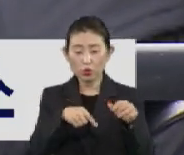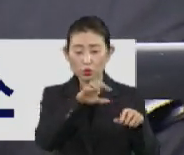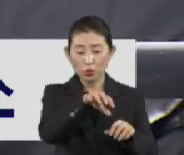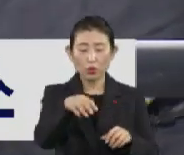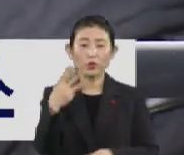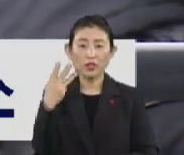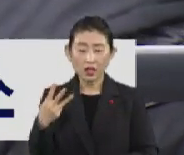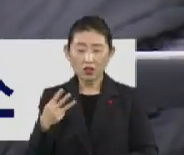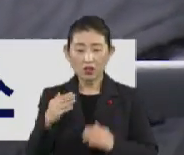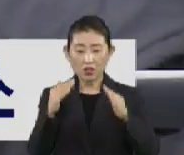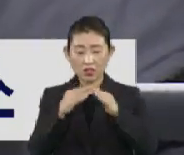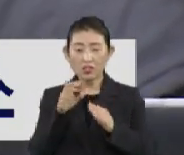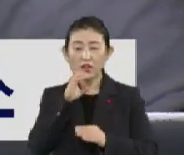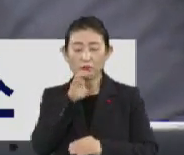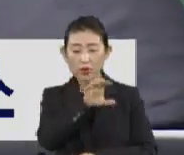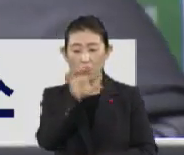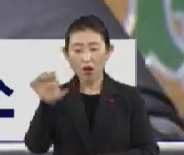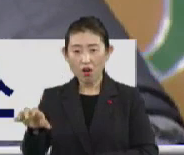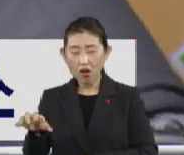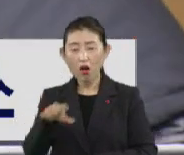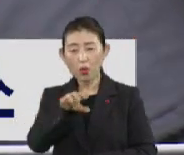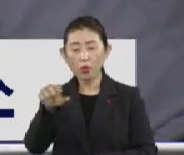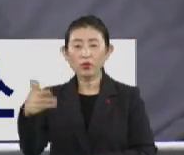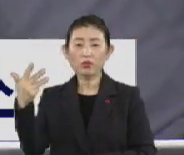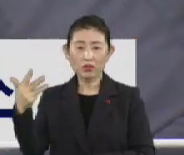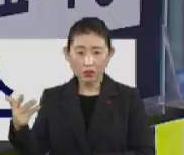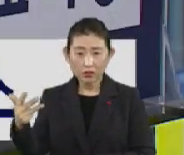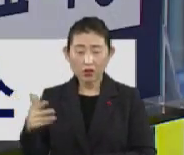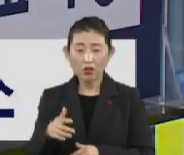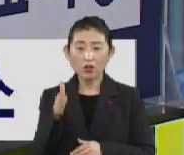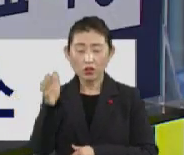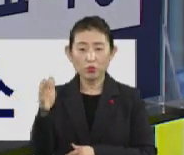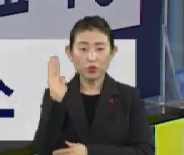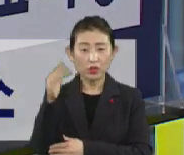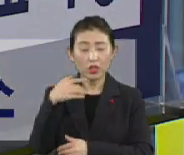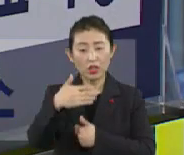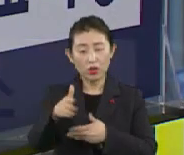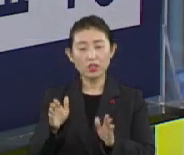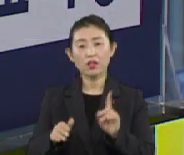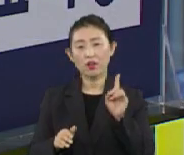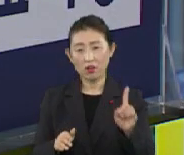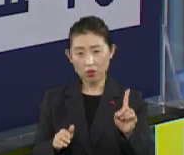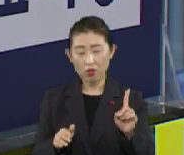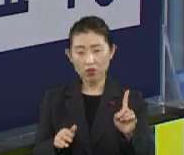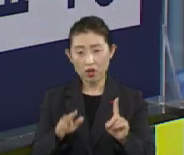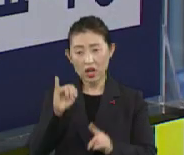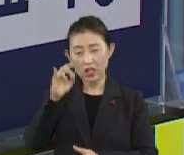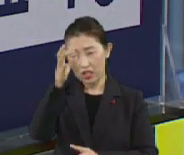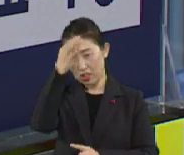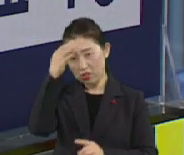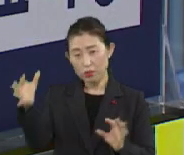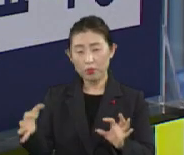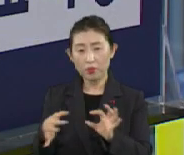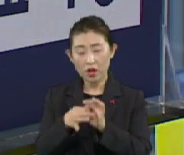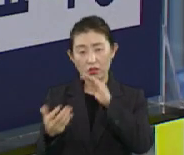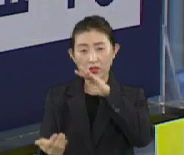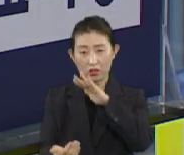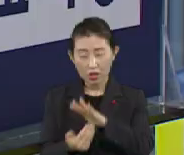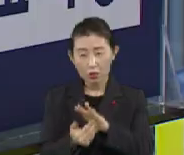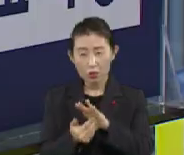3곳과 가정집과 카페 등 재현시설 8곳, 전문 강의실 1곳 등 첨단 IT 기술이